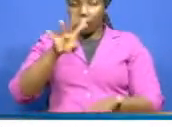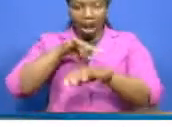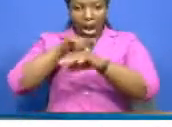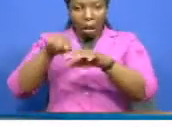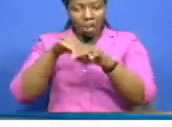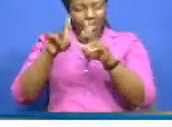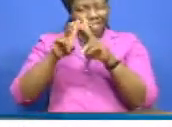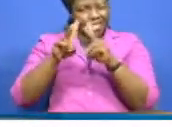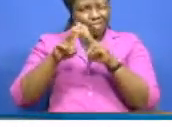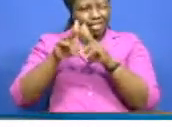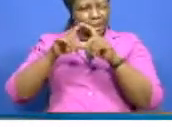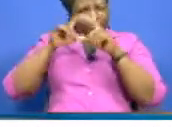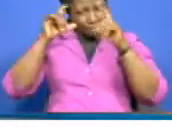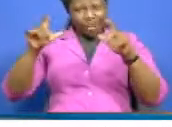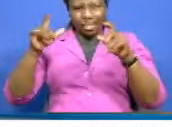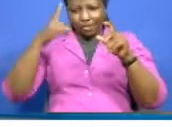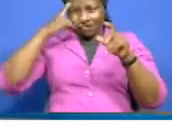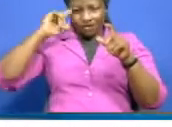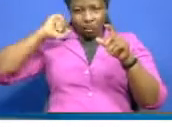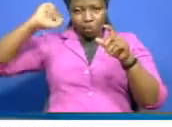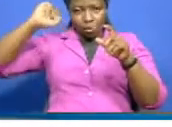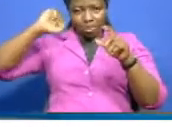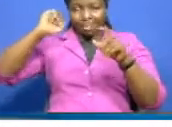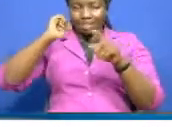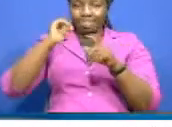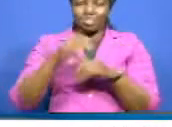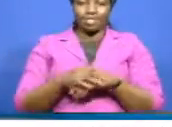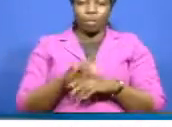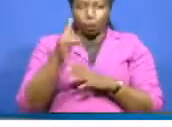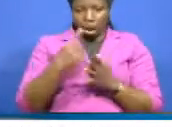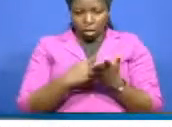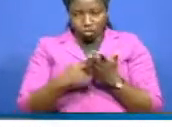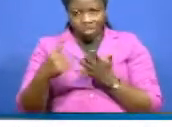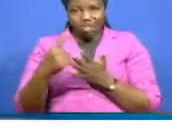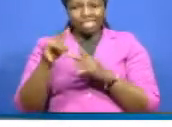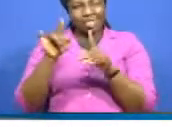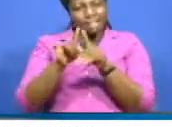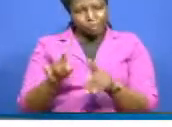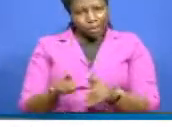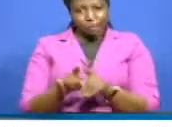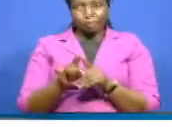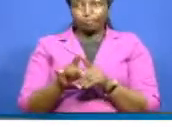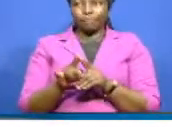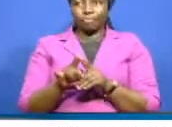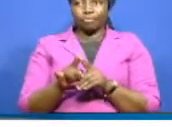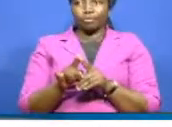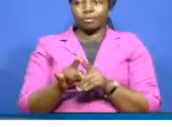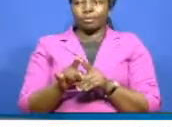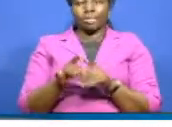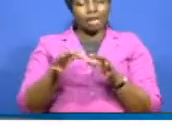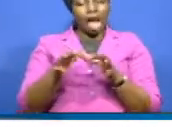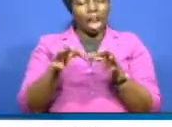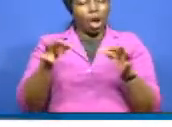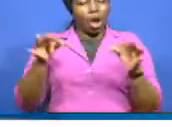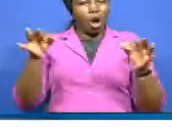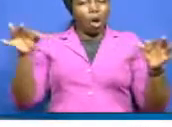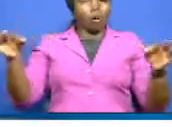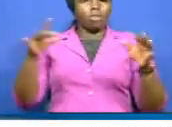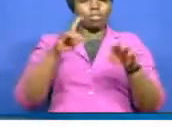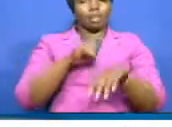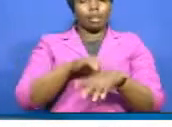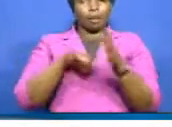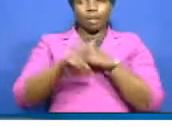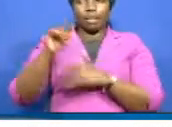makubwa sana kwa siasa. Kama siku nzima ama wiki moja ni siku nzima sana. Ni kipindi ambacho ni kirefu sana kwenye